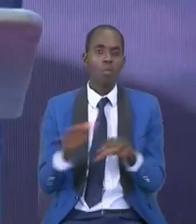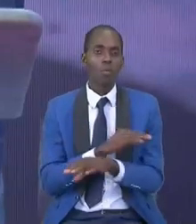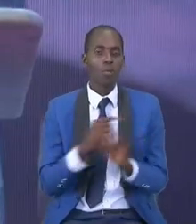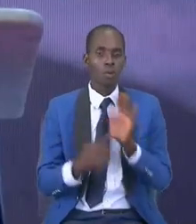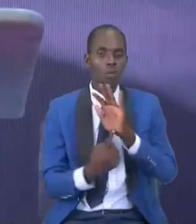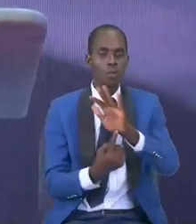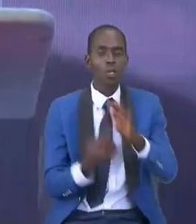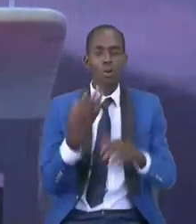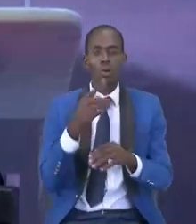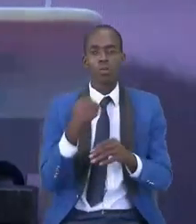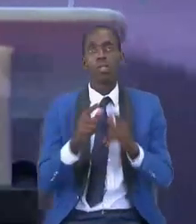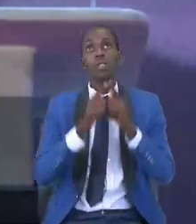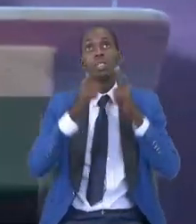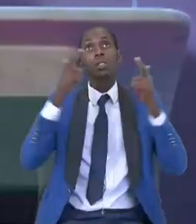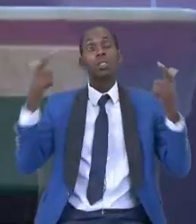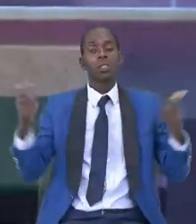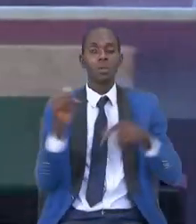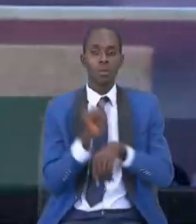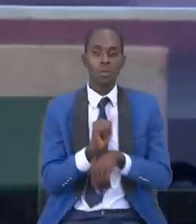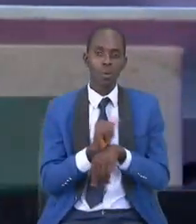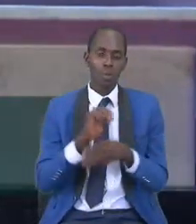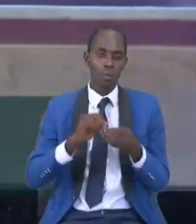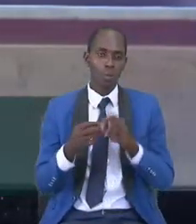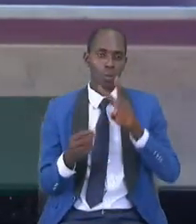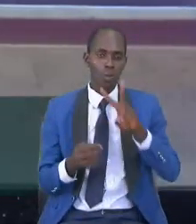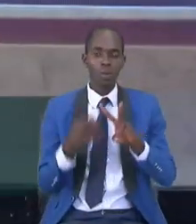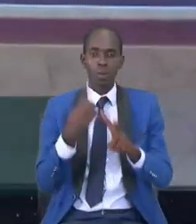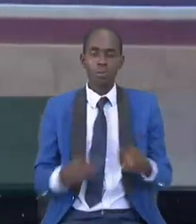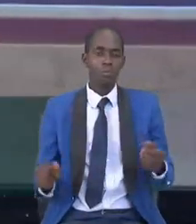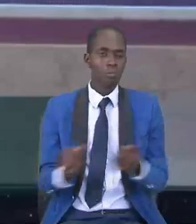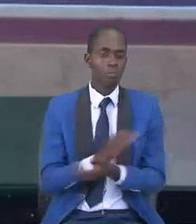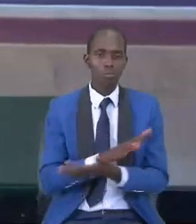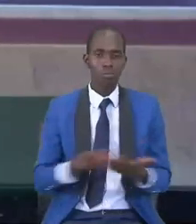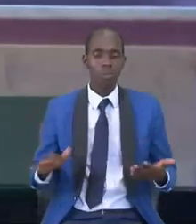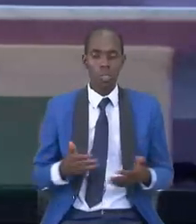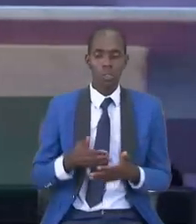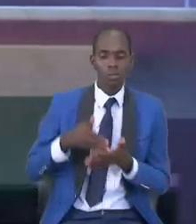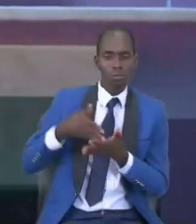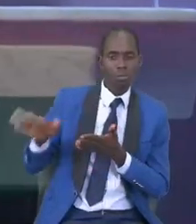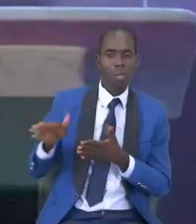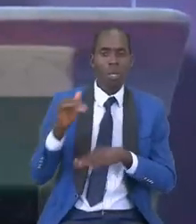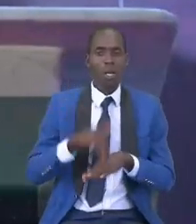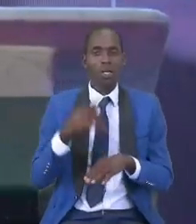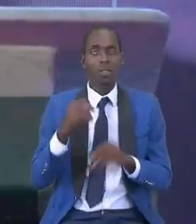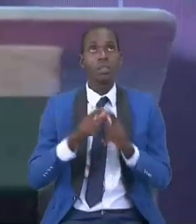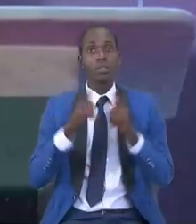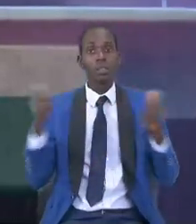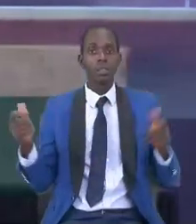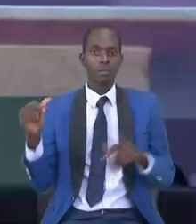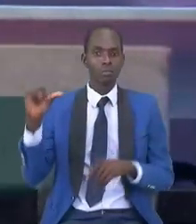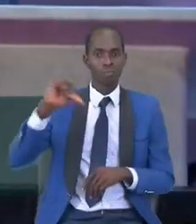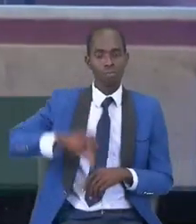de la grande commission. Deuxième point, le rejet périssable et la grande